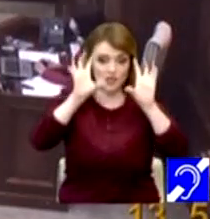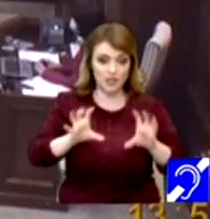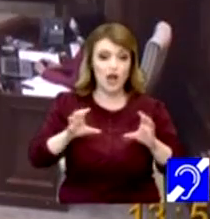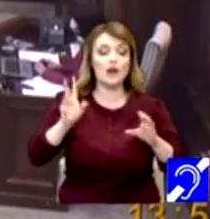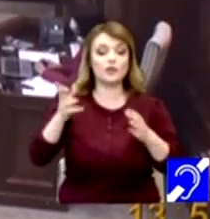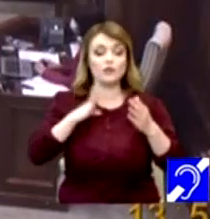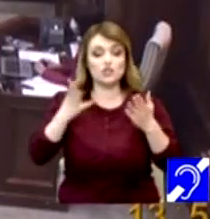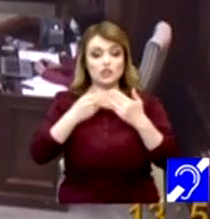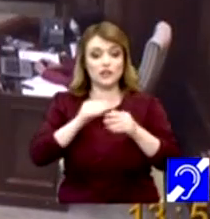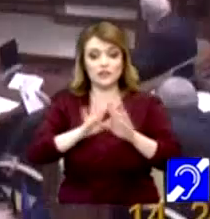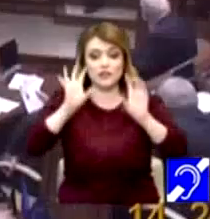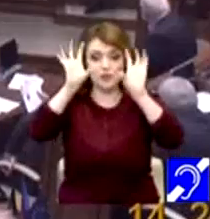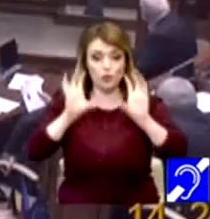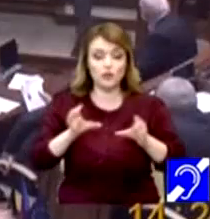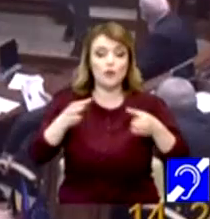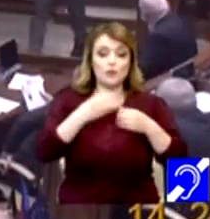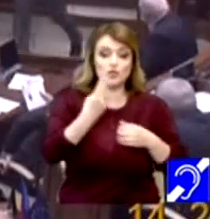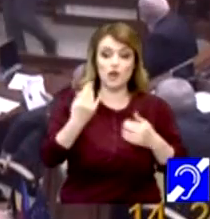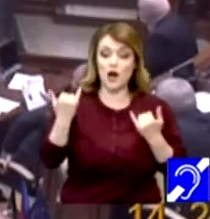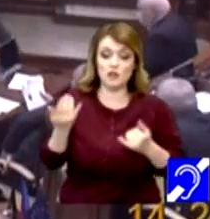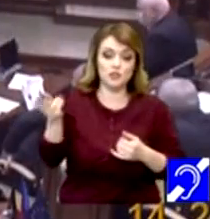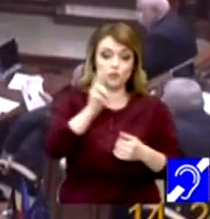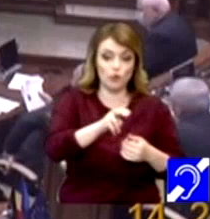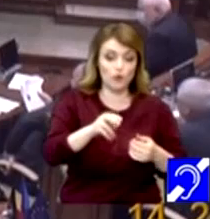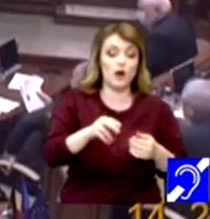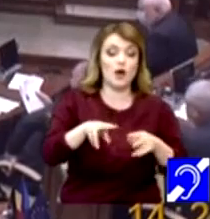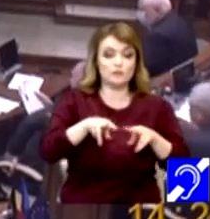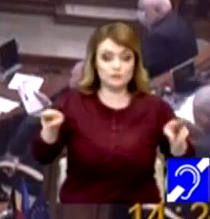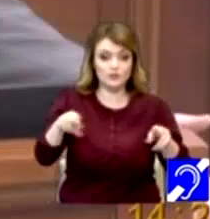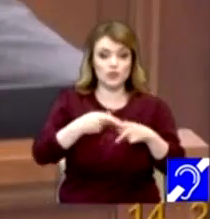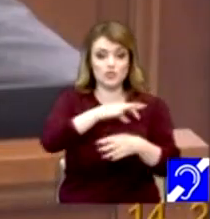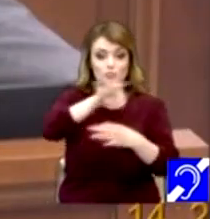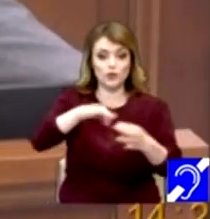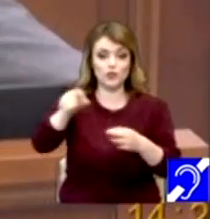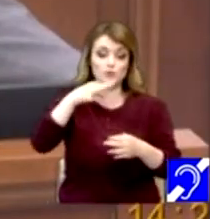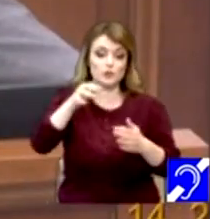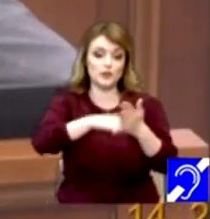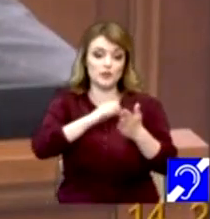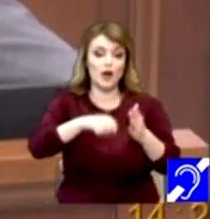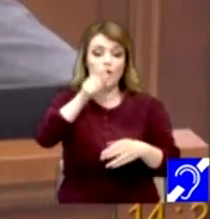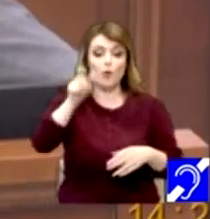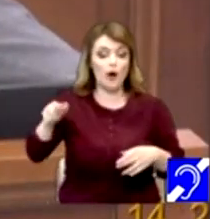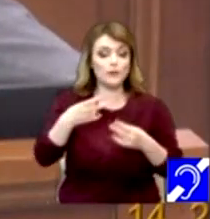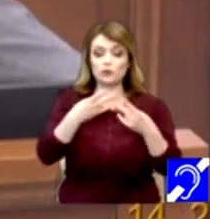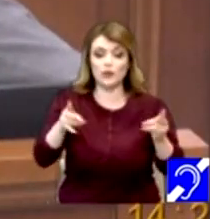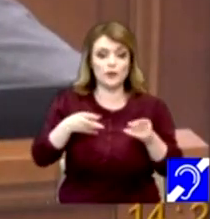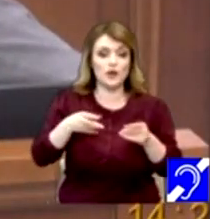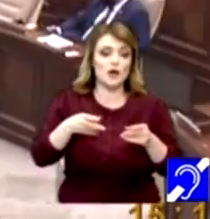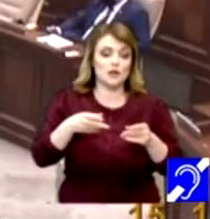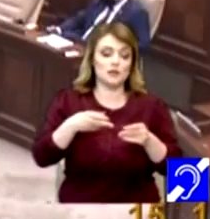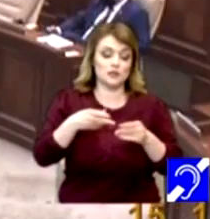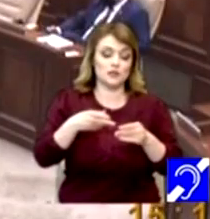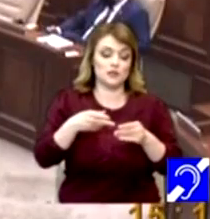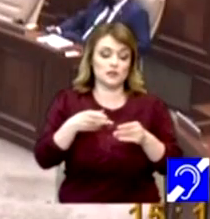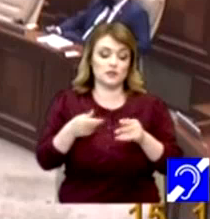declarată neconstituțională. Socialiștii au venit astăzi cu un proiect similar de abrogare, motivând că cetățenii nu ar trebui să acopere